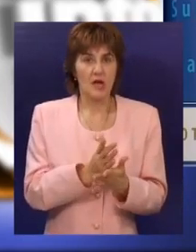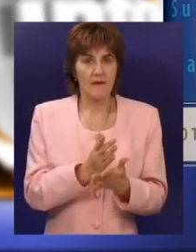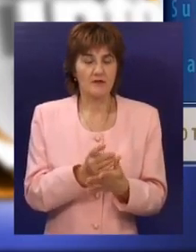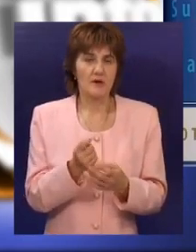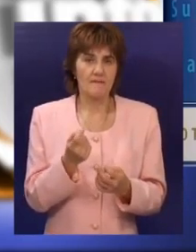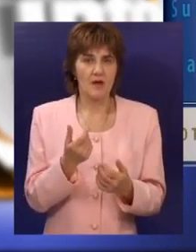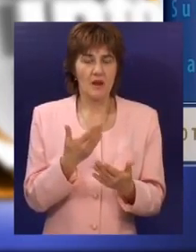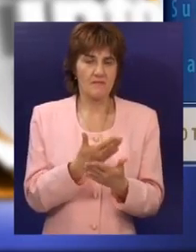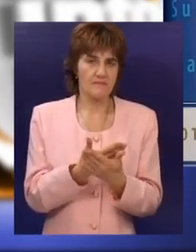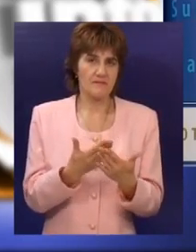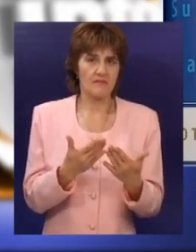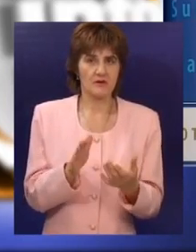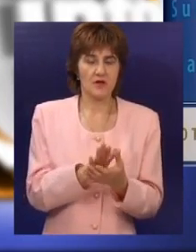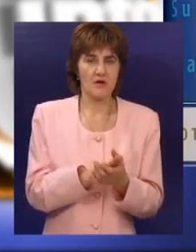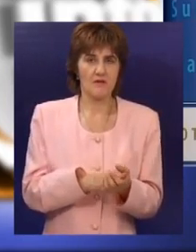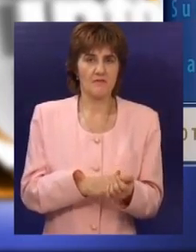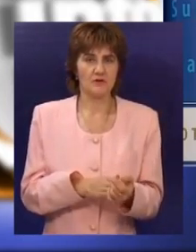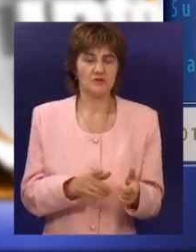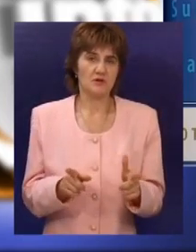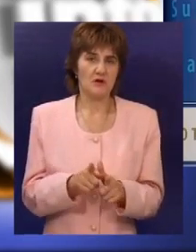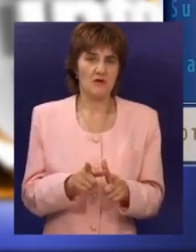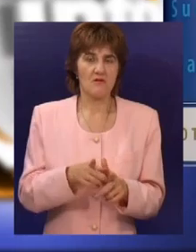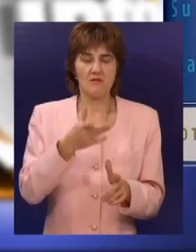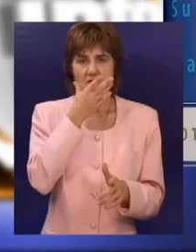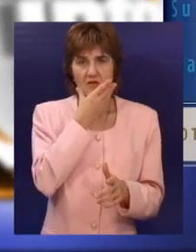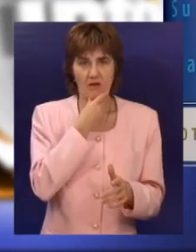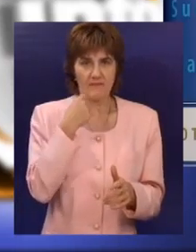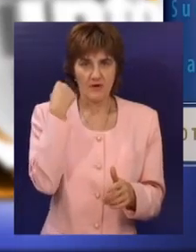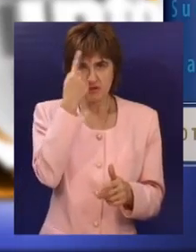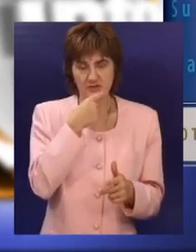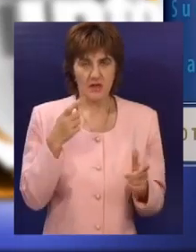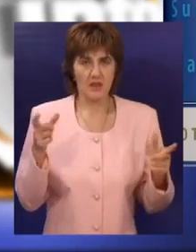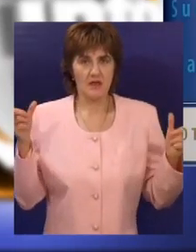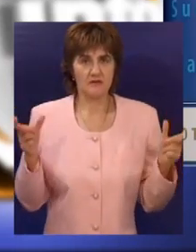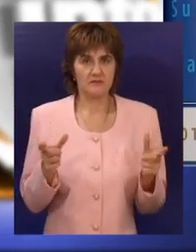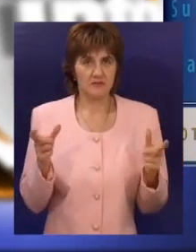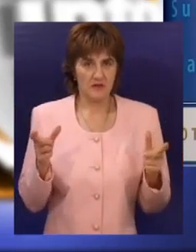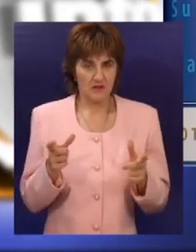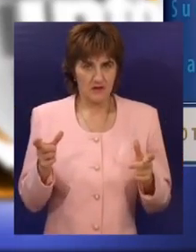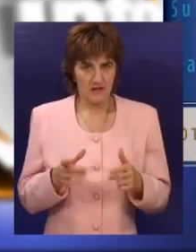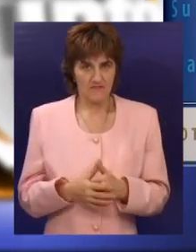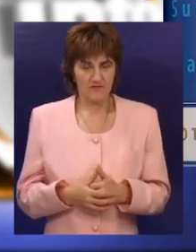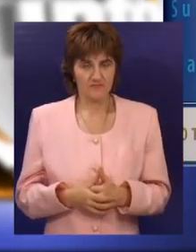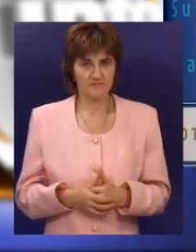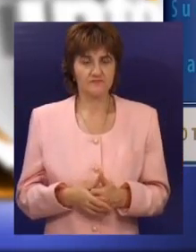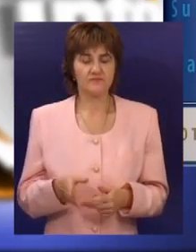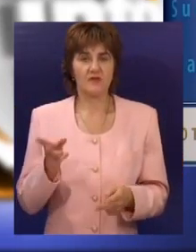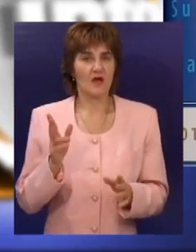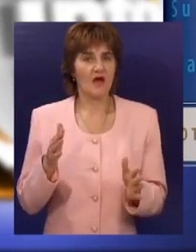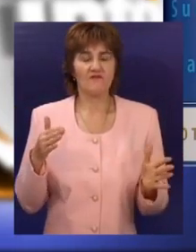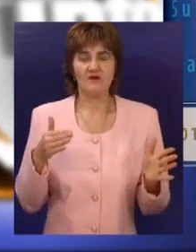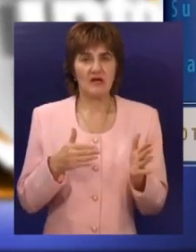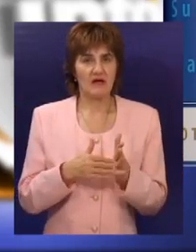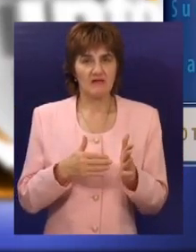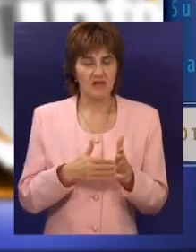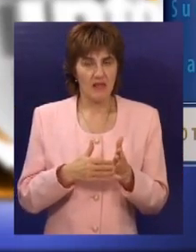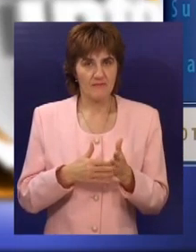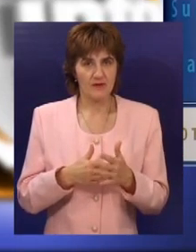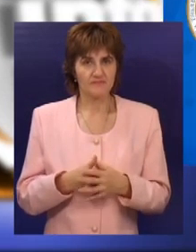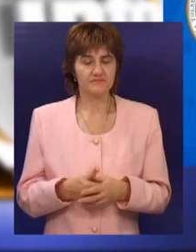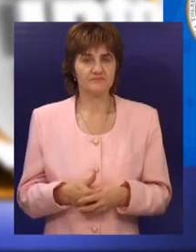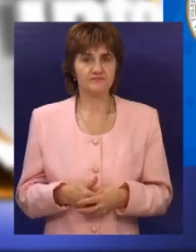nego bit će već začetak stvarno takvog božićno-novogodišnjeg vašara kakav treba